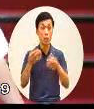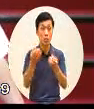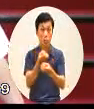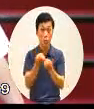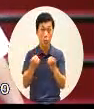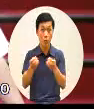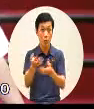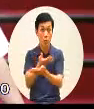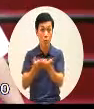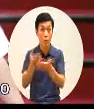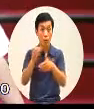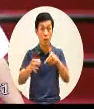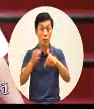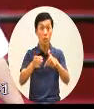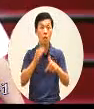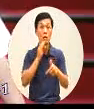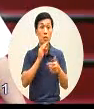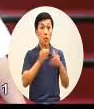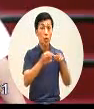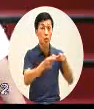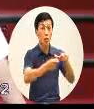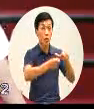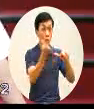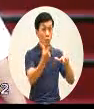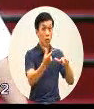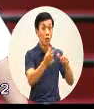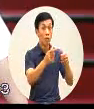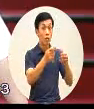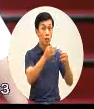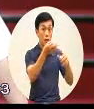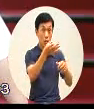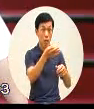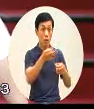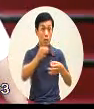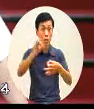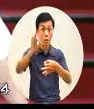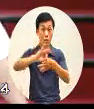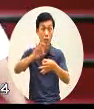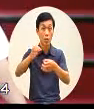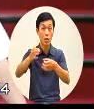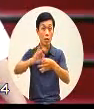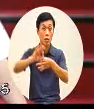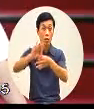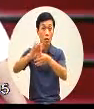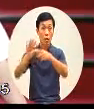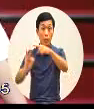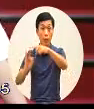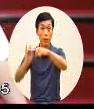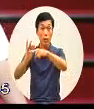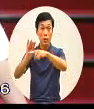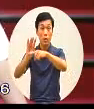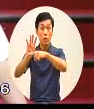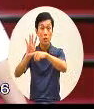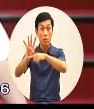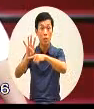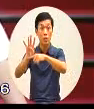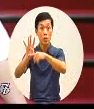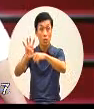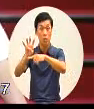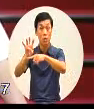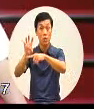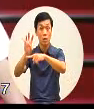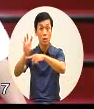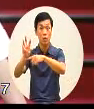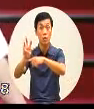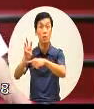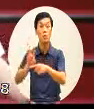加一个公告人，再加三声半四声。我现在是跟你说，你要帮，你要有时法令上